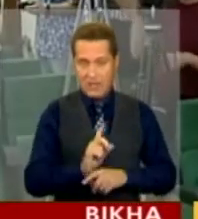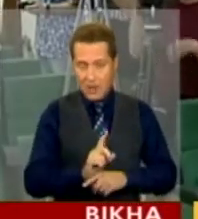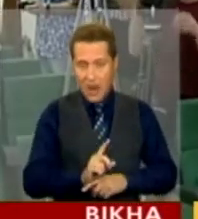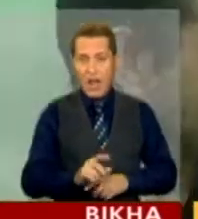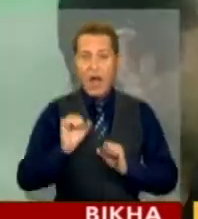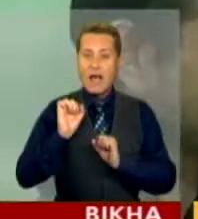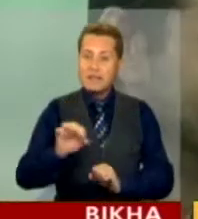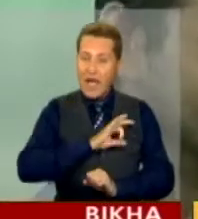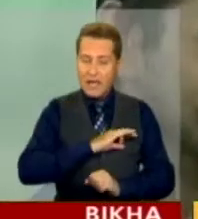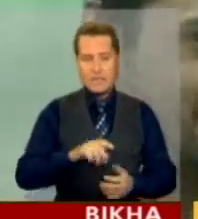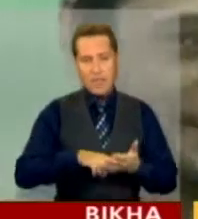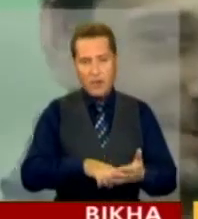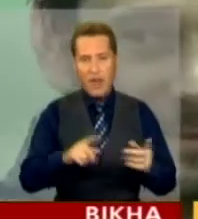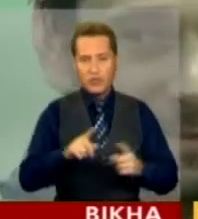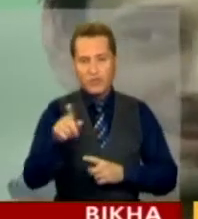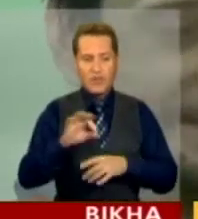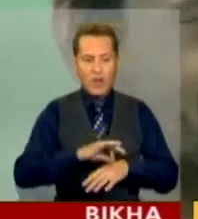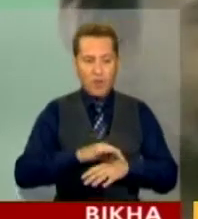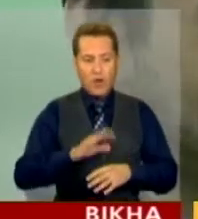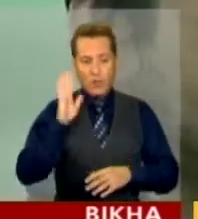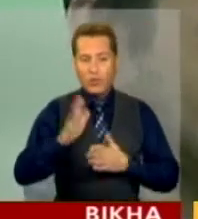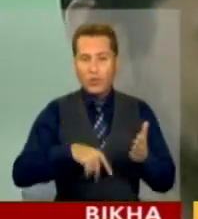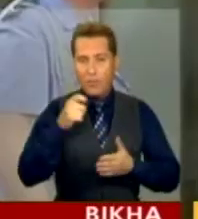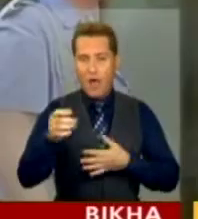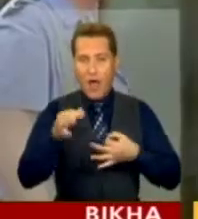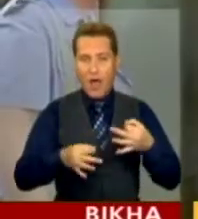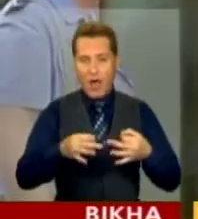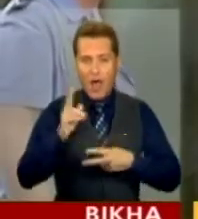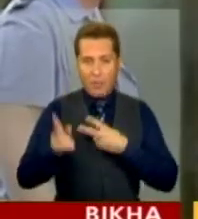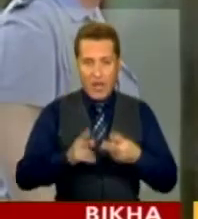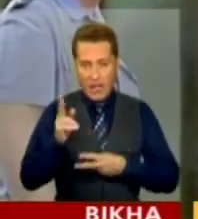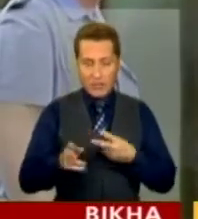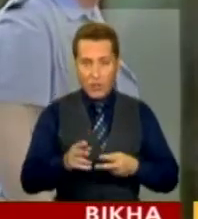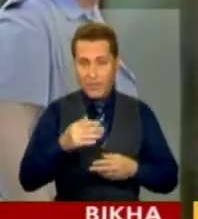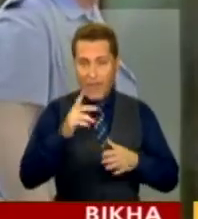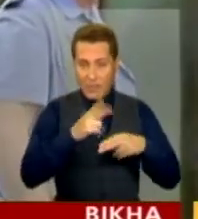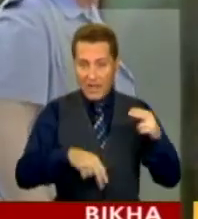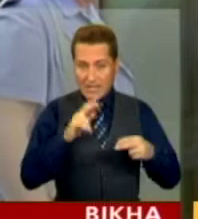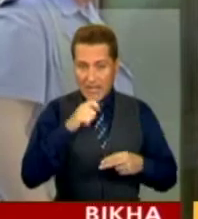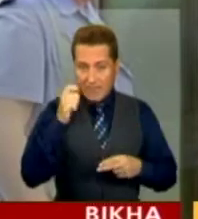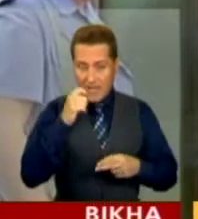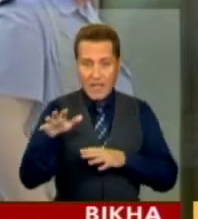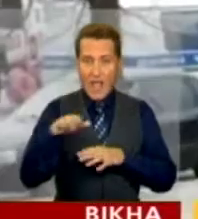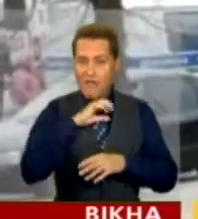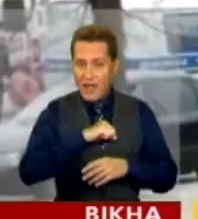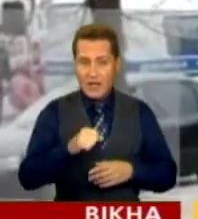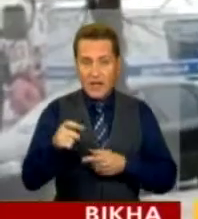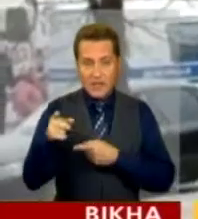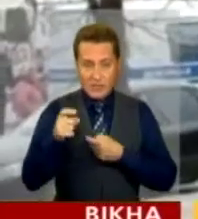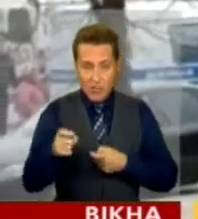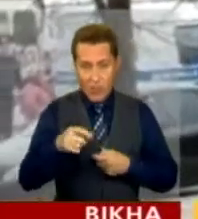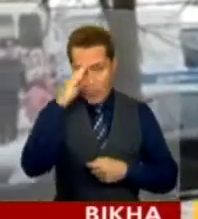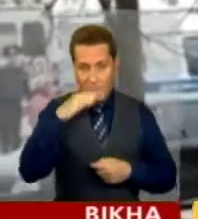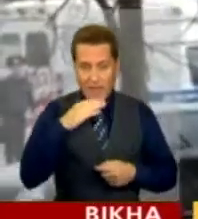наполягає, він хворий і планує подати апеляцію. Нагадаю, наприкінці квітня Помазун викрав зброю свого батька, приїхав до